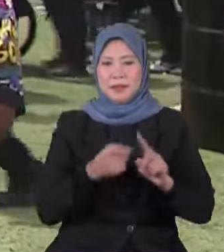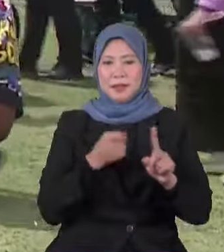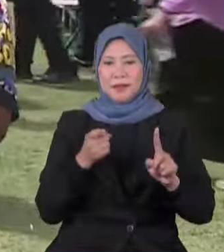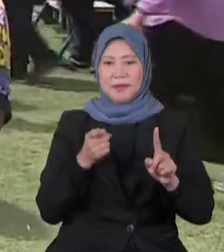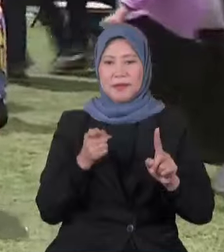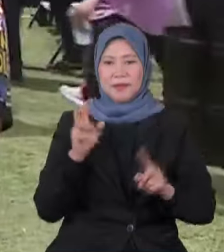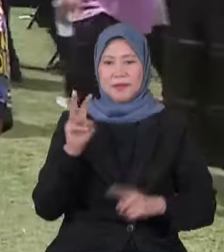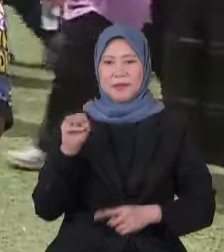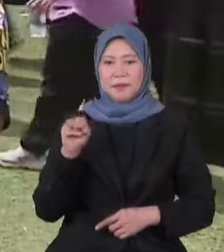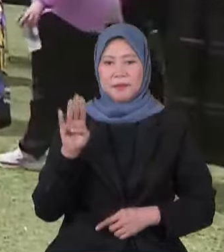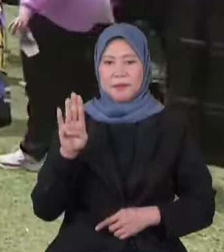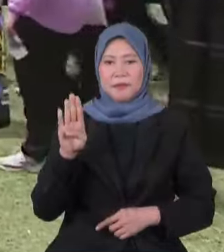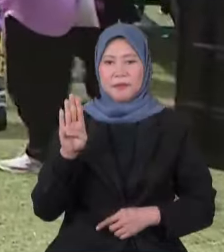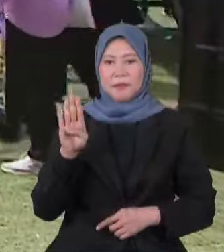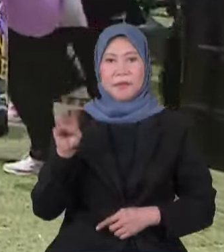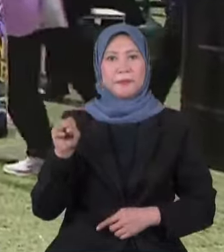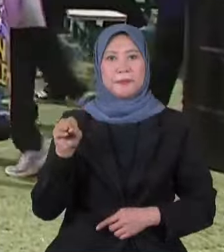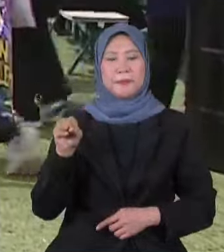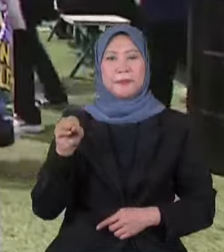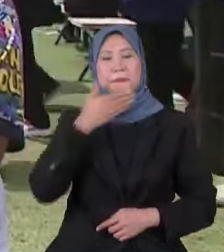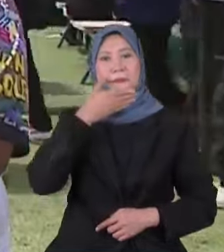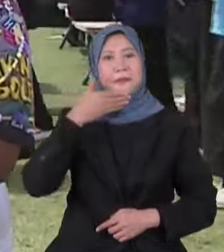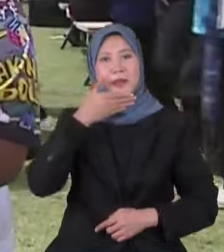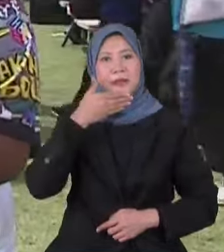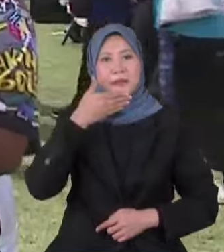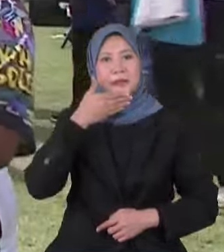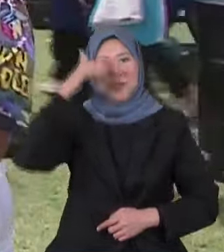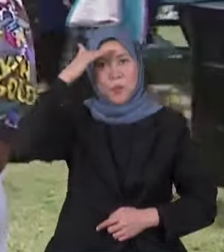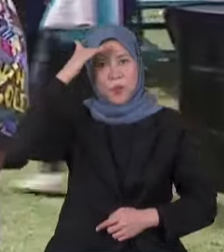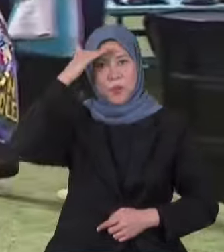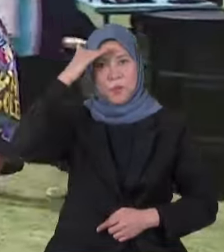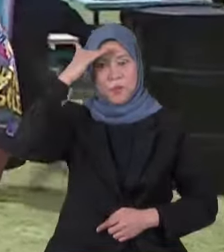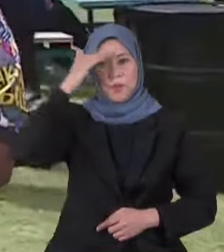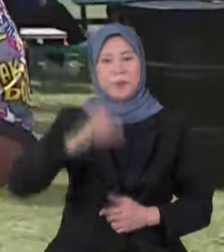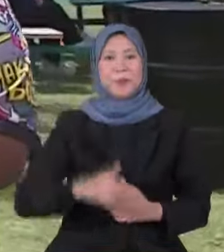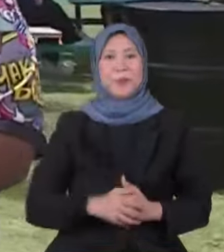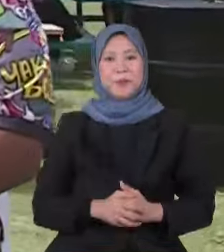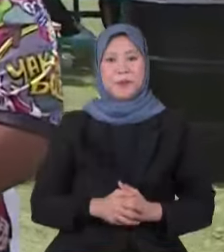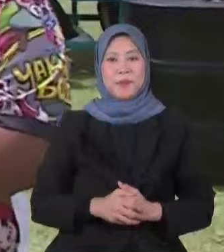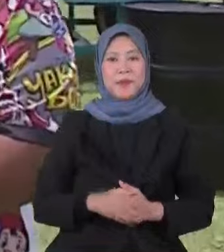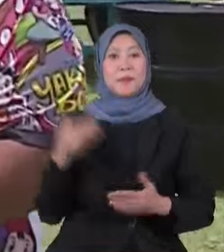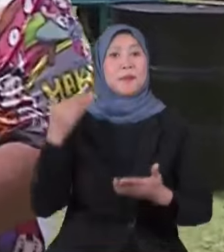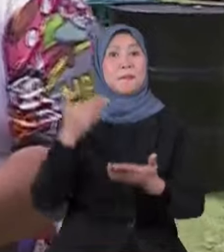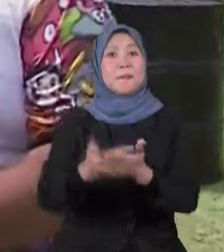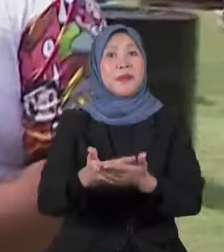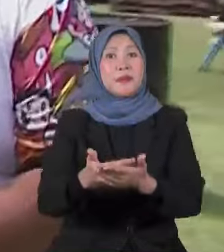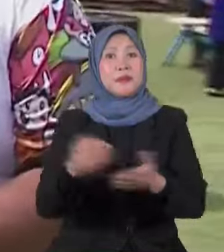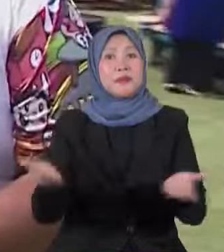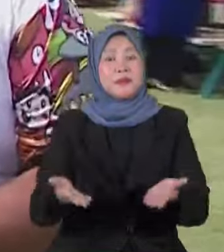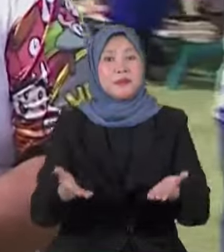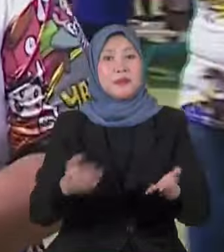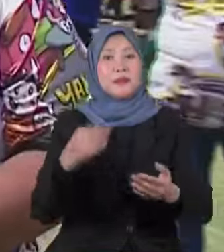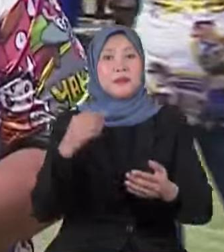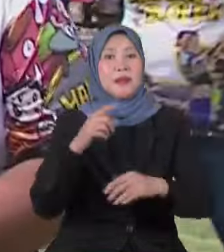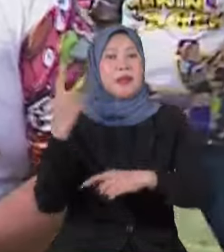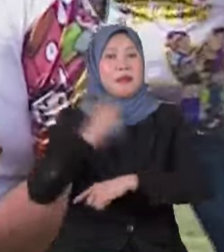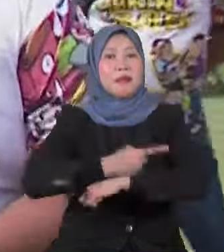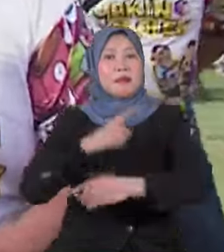Belia Pontian Johor. Majlis Belia Pontian Johor. Sampai di sini pada hari apa, Encik